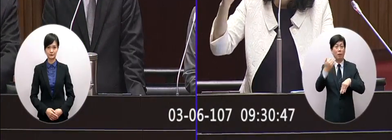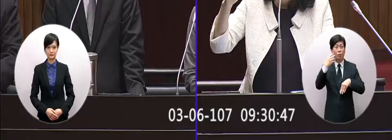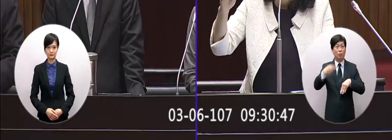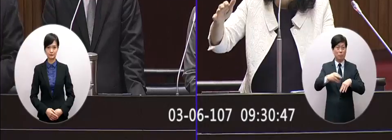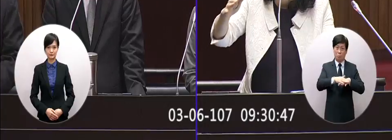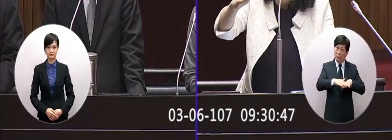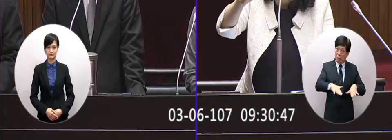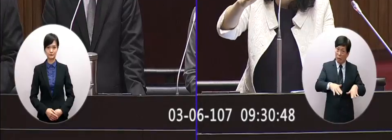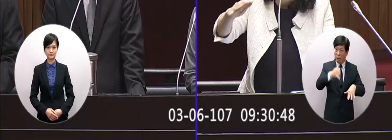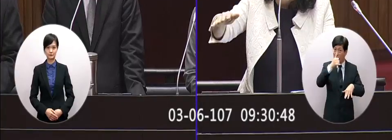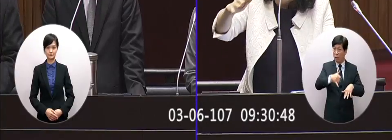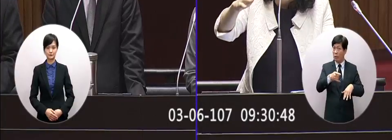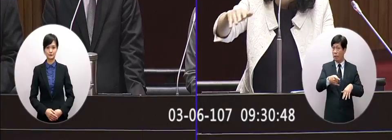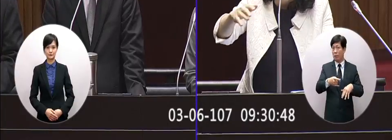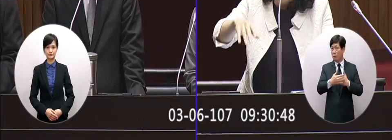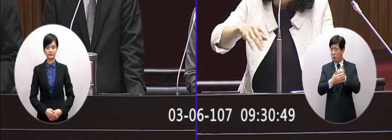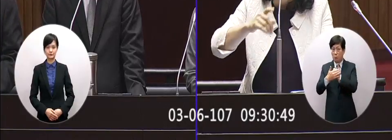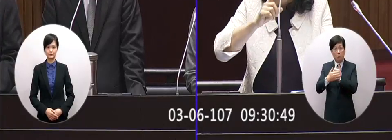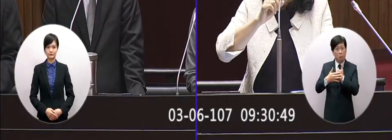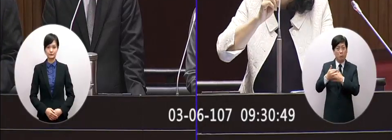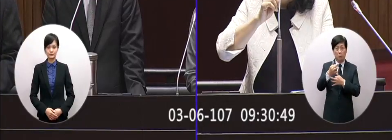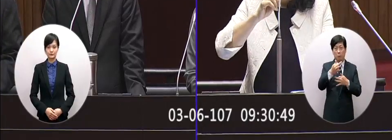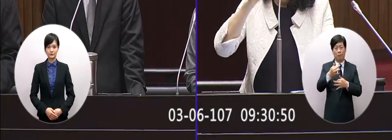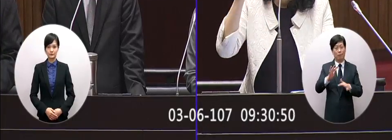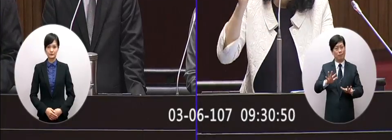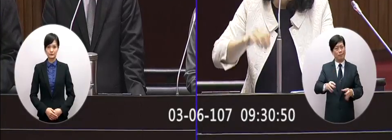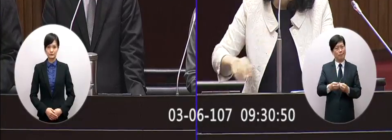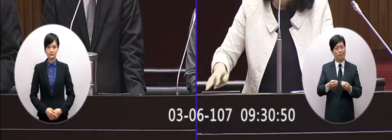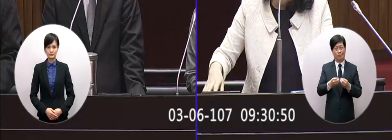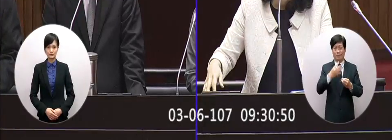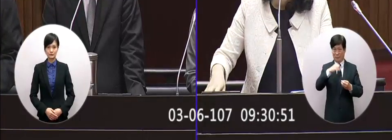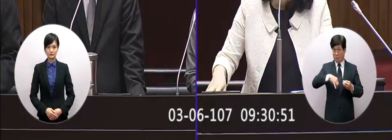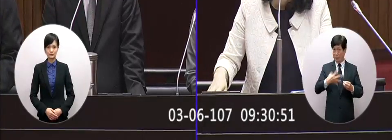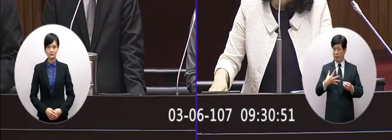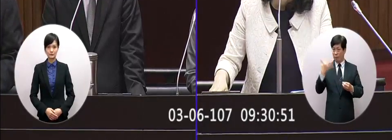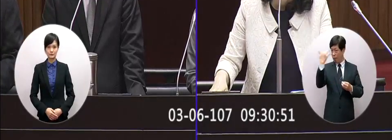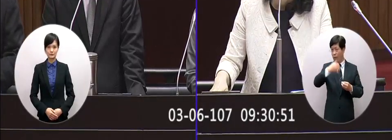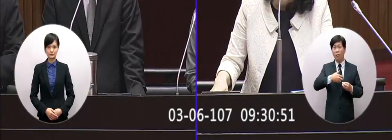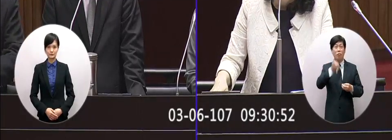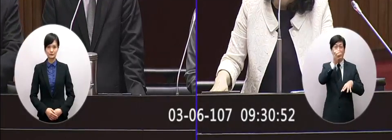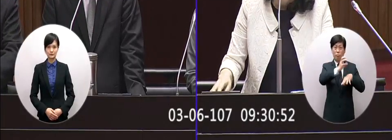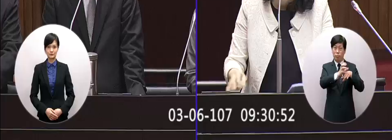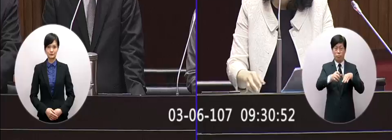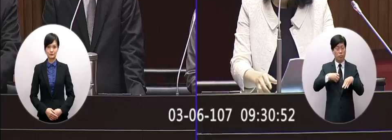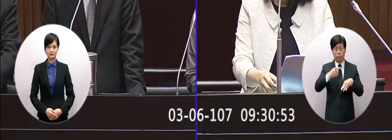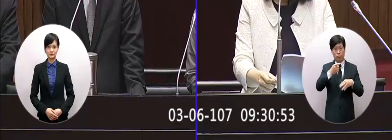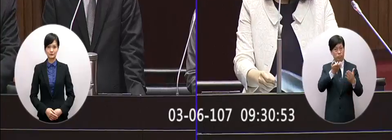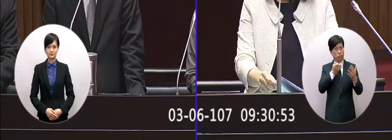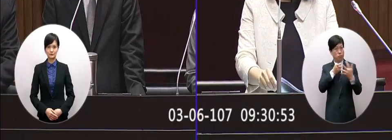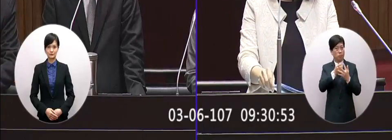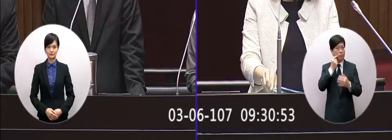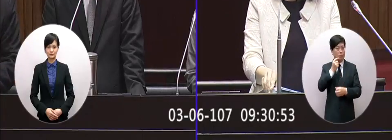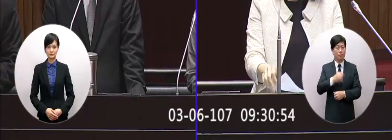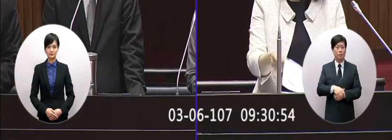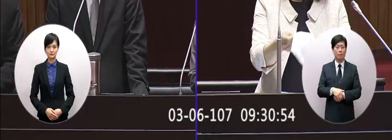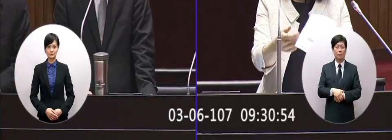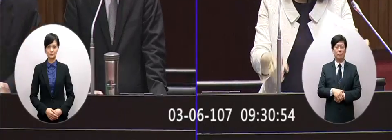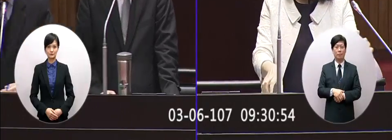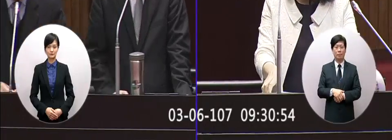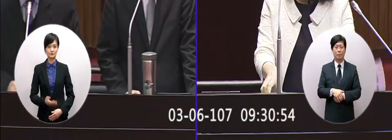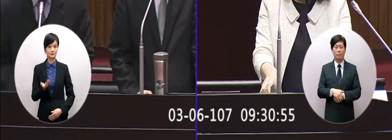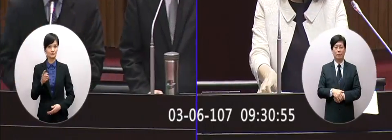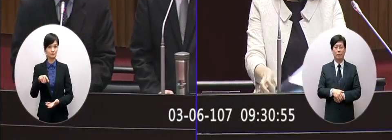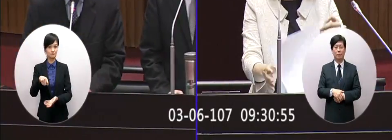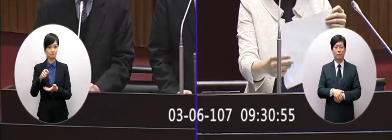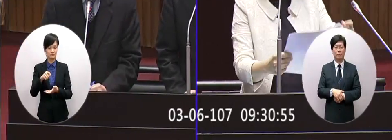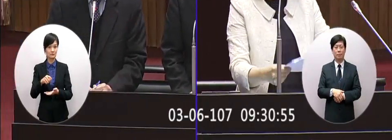安全，您说怎么安全的设施设备，但是天灾有时候落石是没有办法预期的。 徐委员，您所了解的